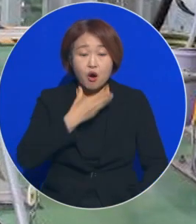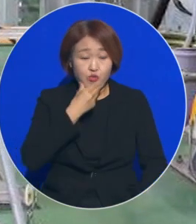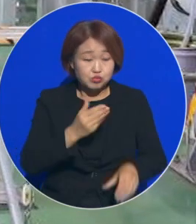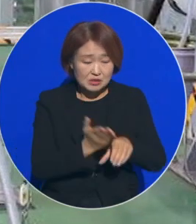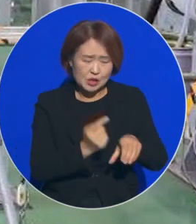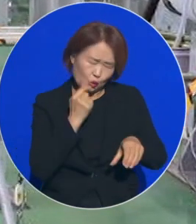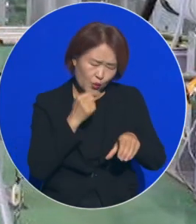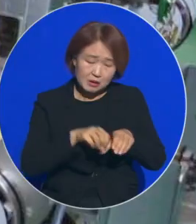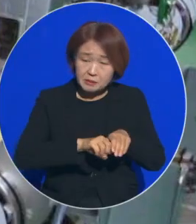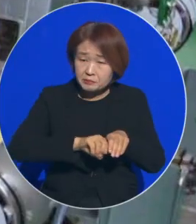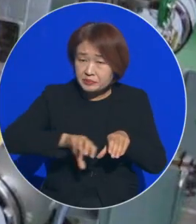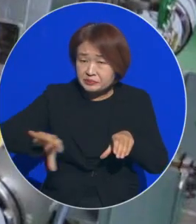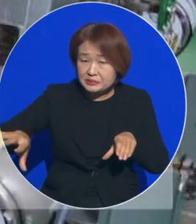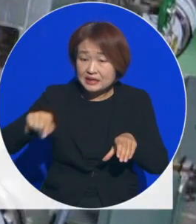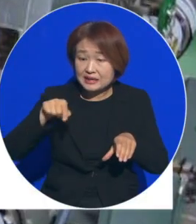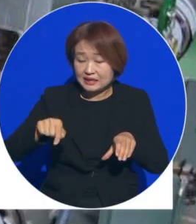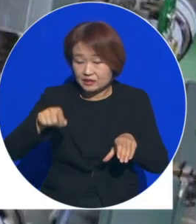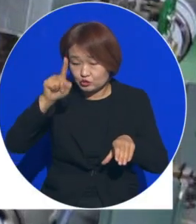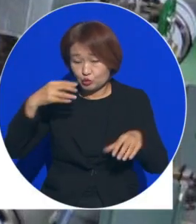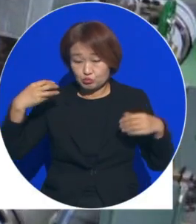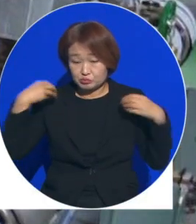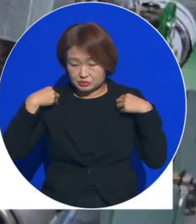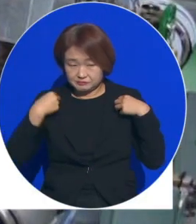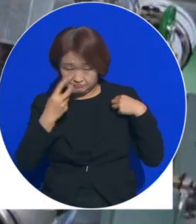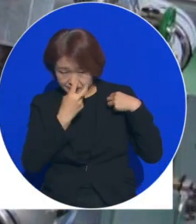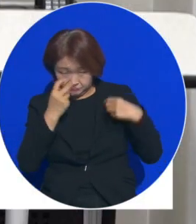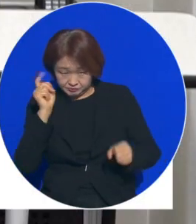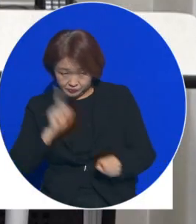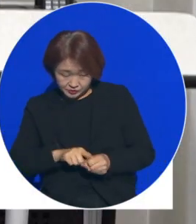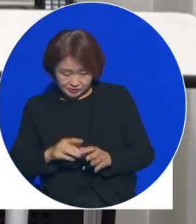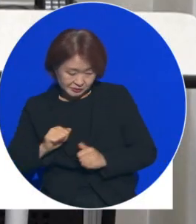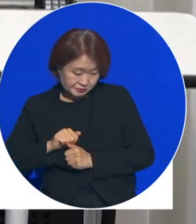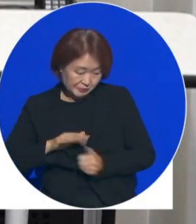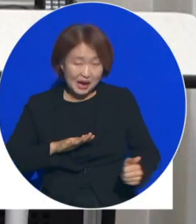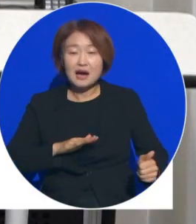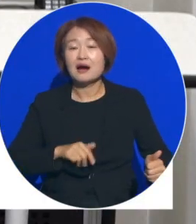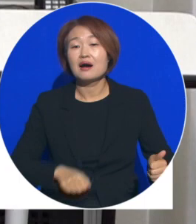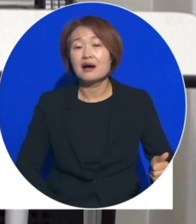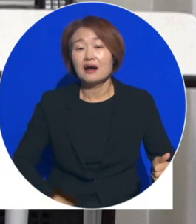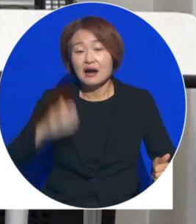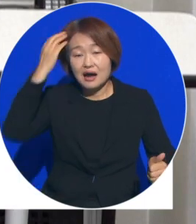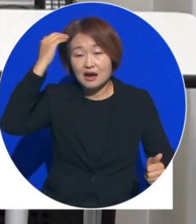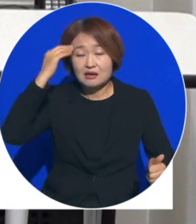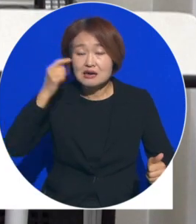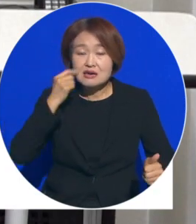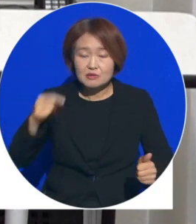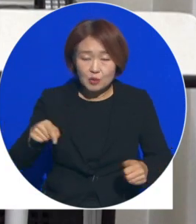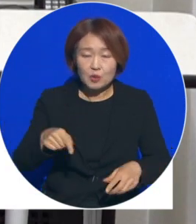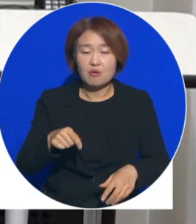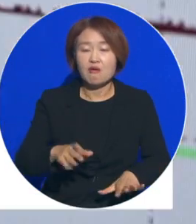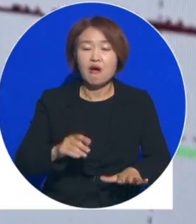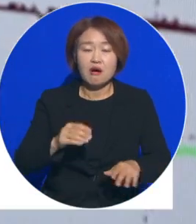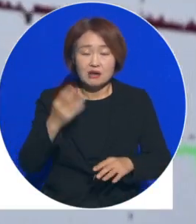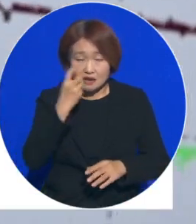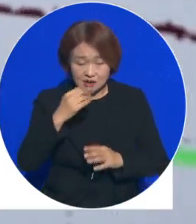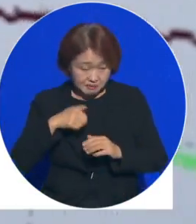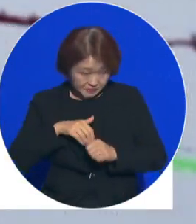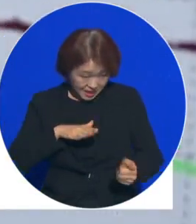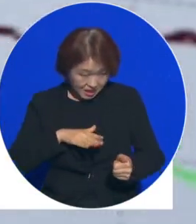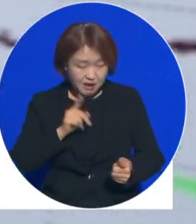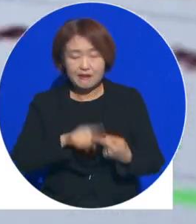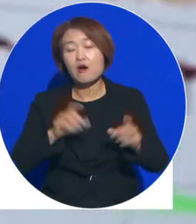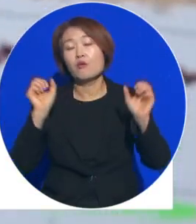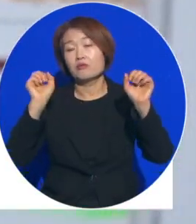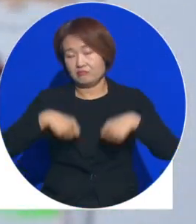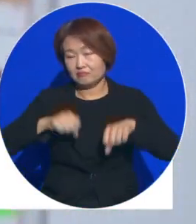방류를 앞두고 정부 시찰 1단도 현장에 파견 일 회담에서 정상이 시찰단 파견을 합의하고